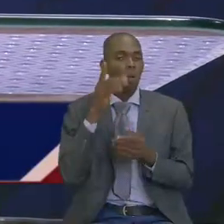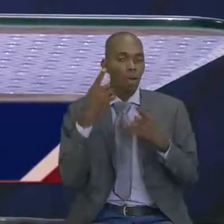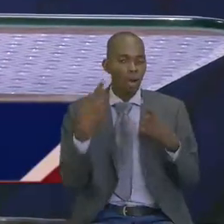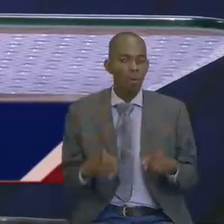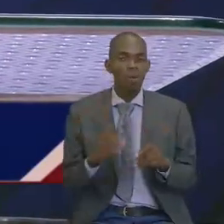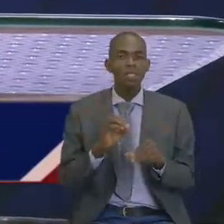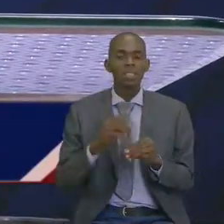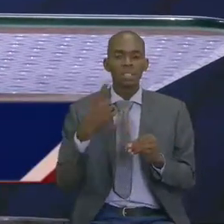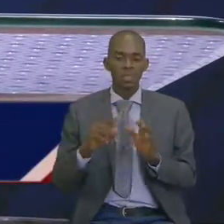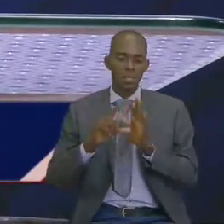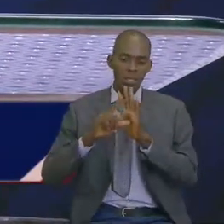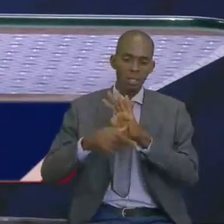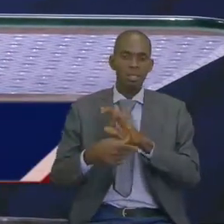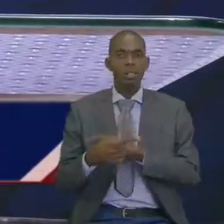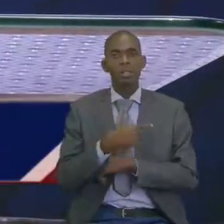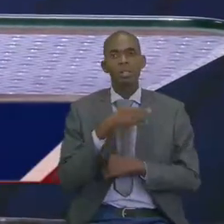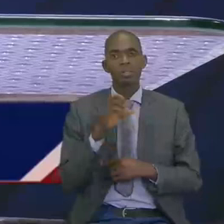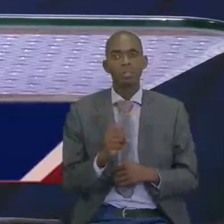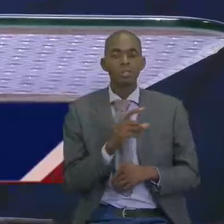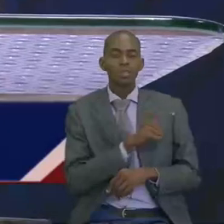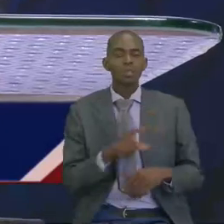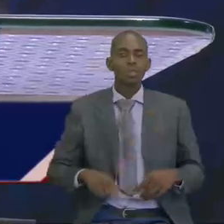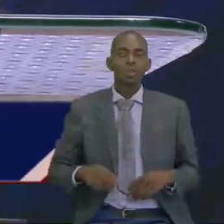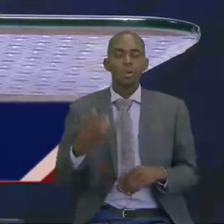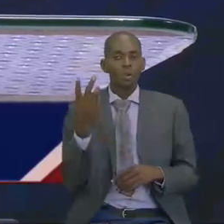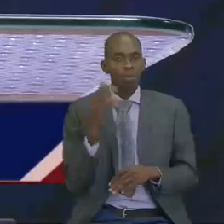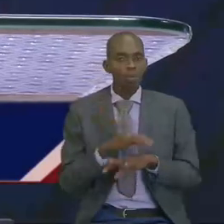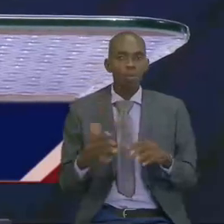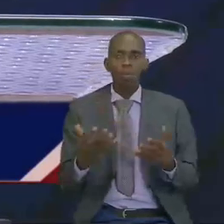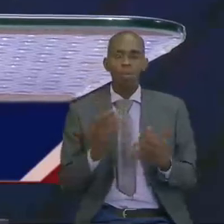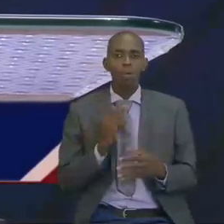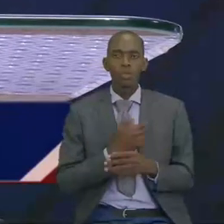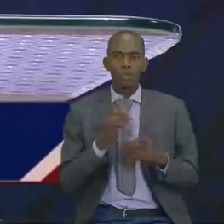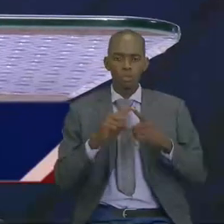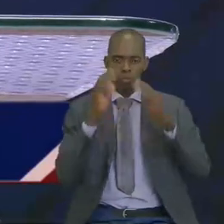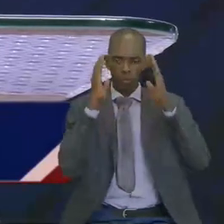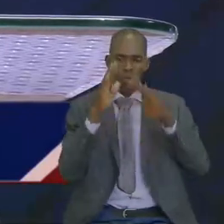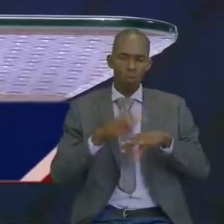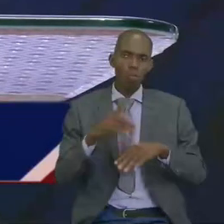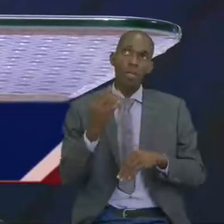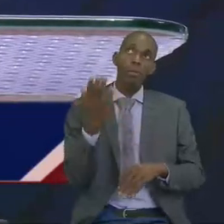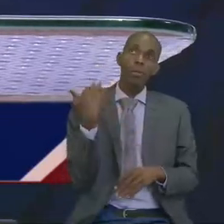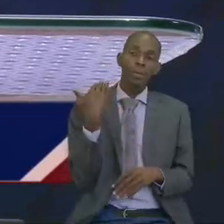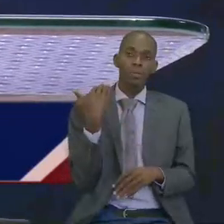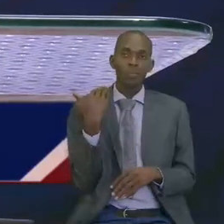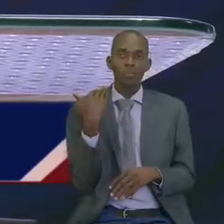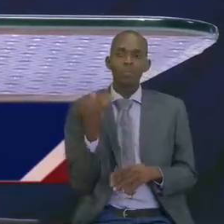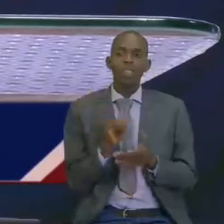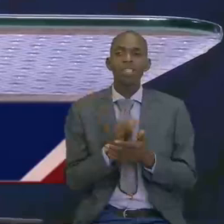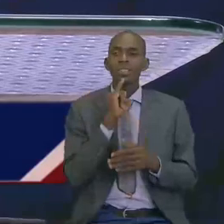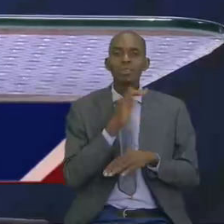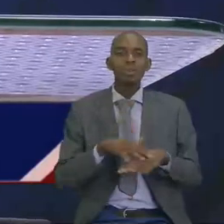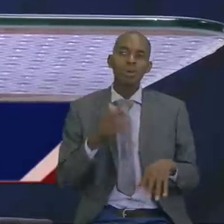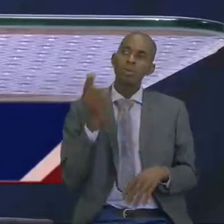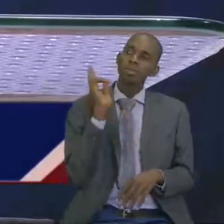la suite des temps. Le Seigneur ne veut pas qu'on se concentre sur le passé. Ça, c'est l'histoire. Ce qui s'est passé,